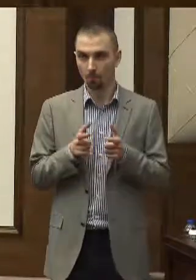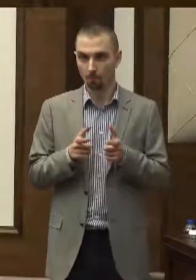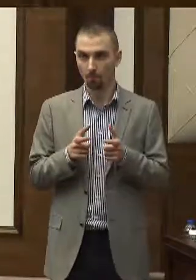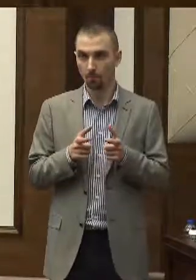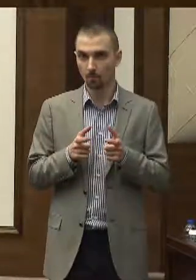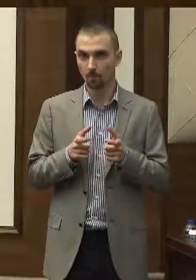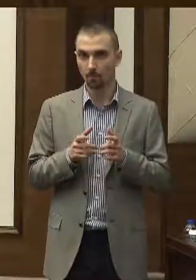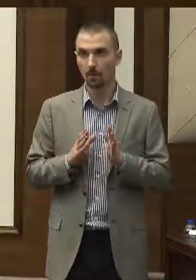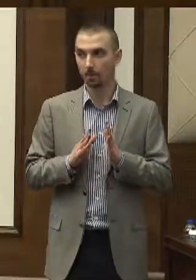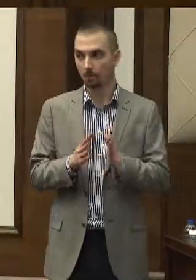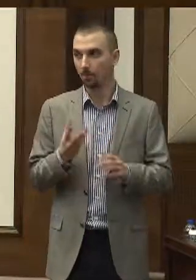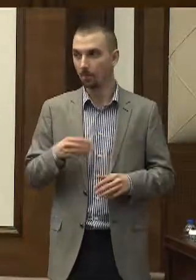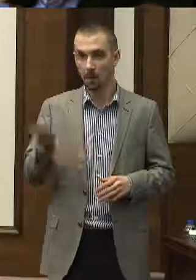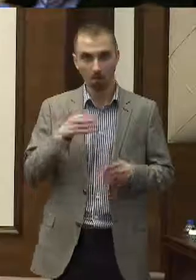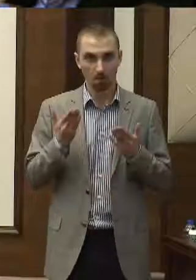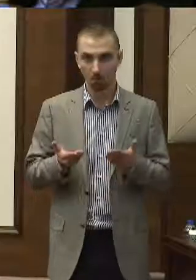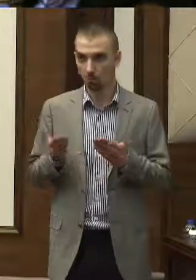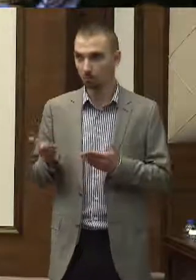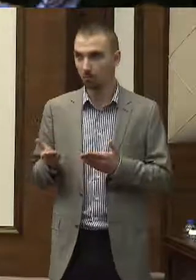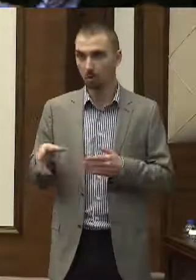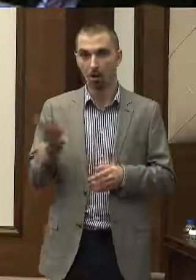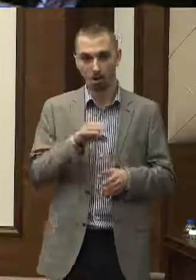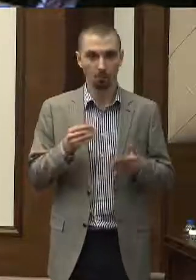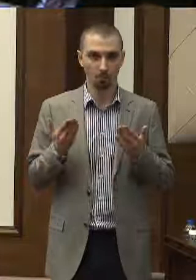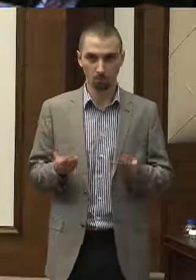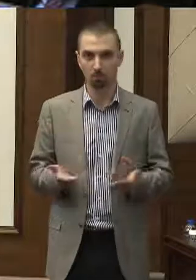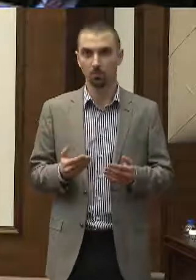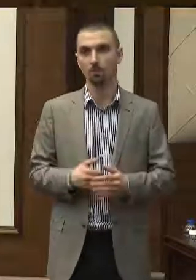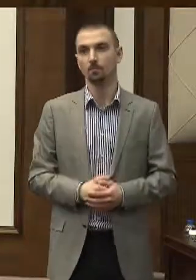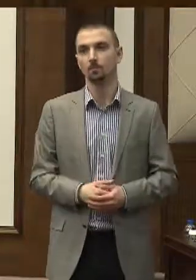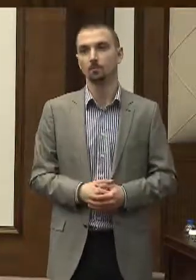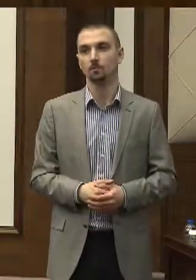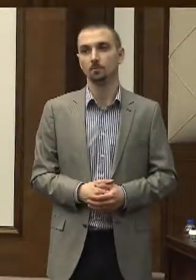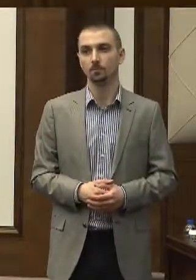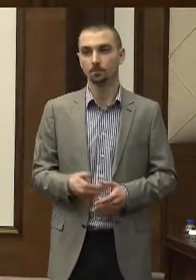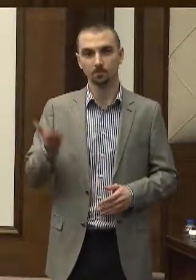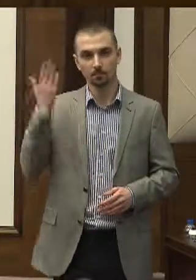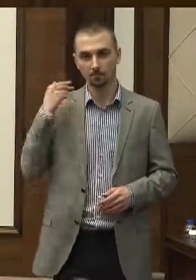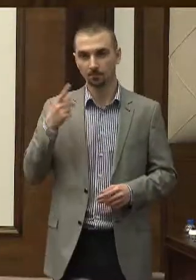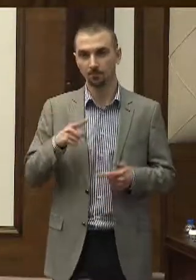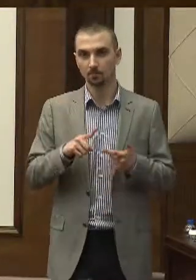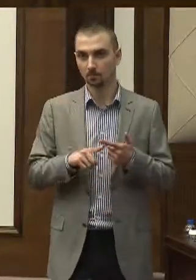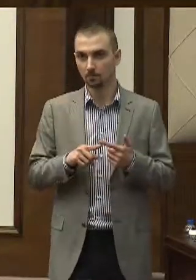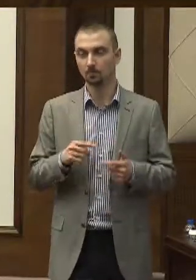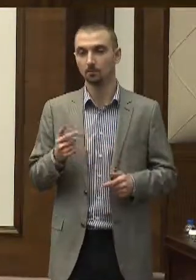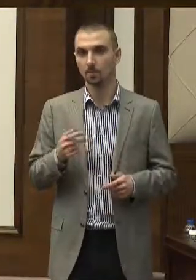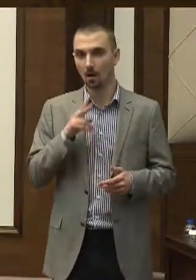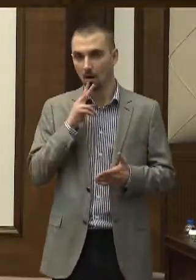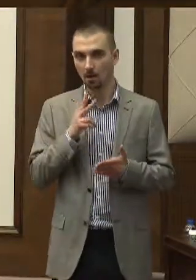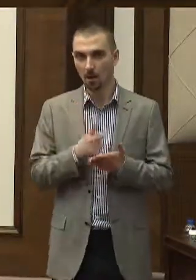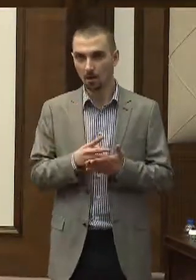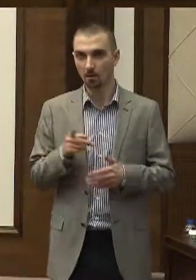icra edilmesini oylarınıza sunuyorum. Kabul edenler, etmeyenler oy birliğiyle kabul edilmiştir. Bir önceki belediye meclis zabıt ve